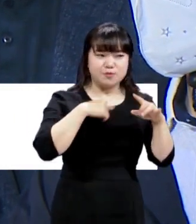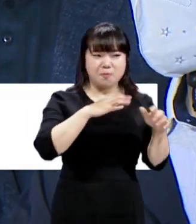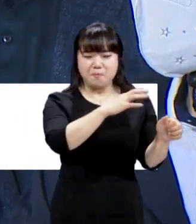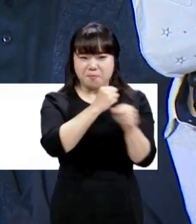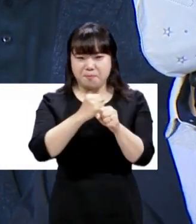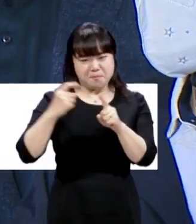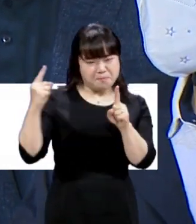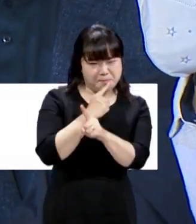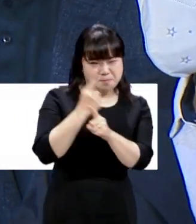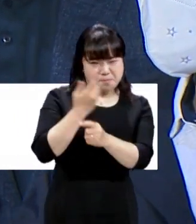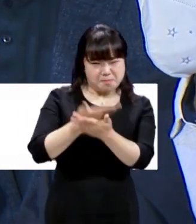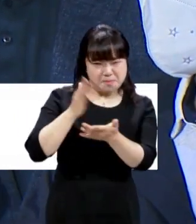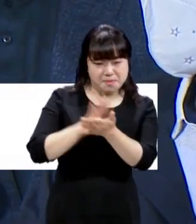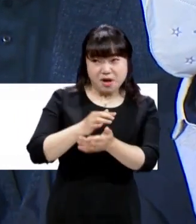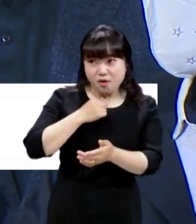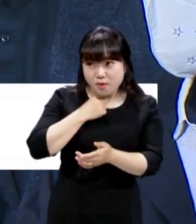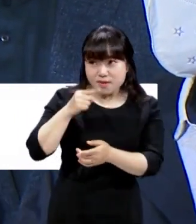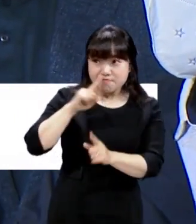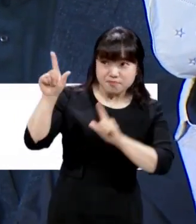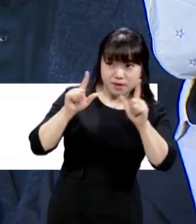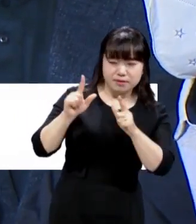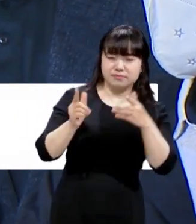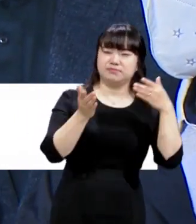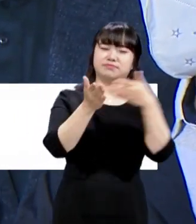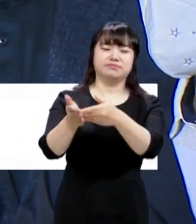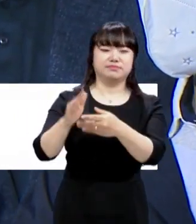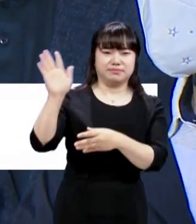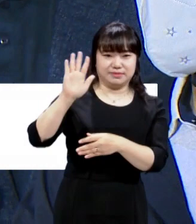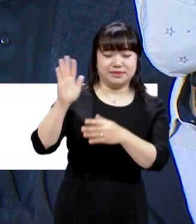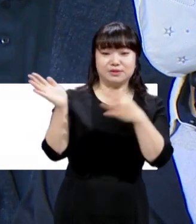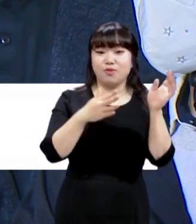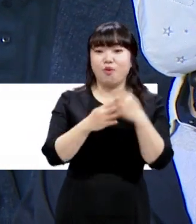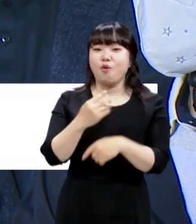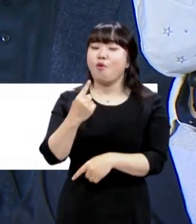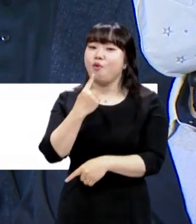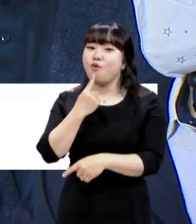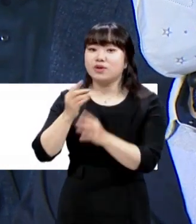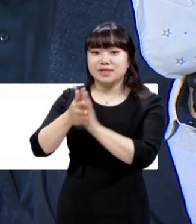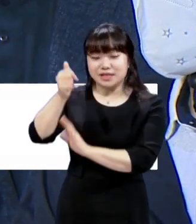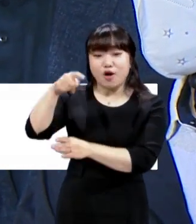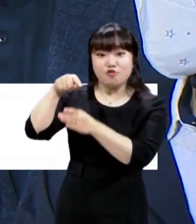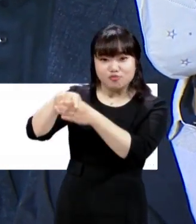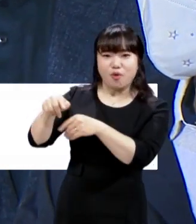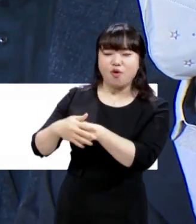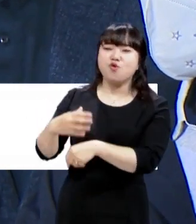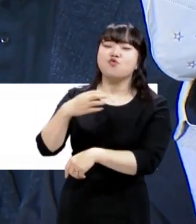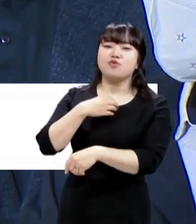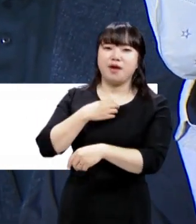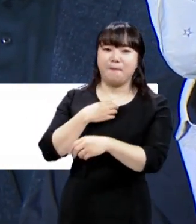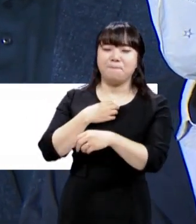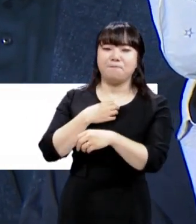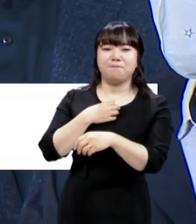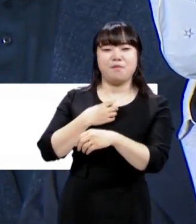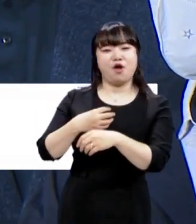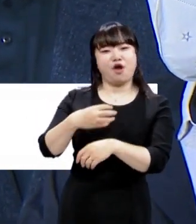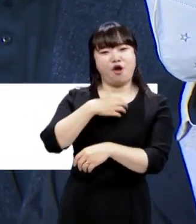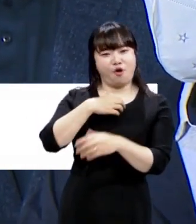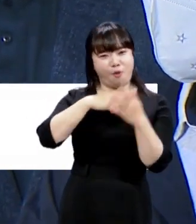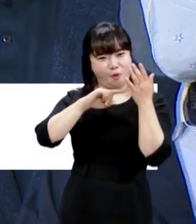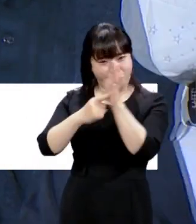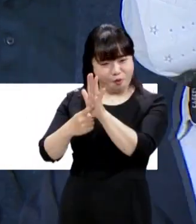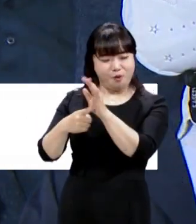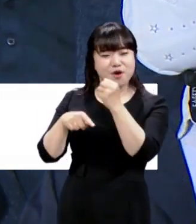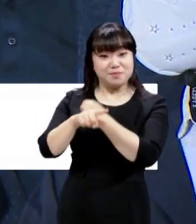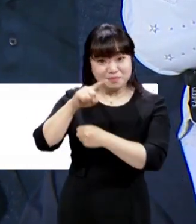쐐기를 만큼 되니까 노 세운 회보 에게는 위험을 위해 조화시킨 행위에 대한 정보의 우리가